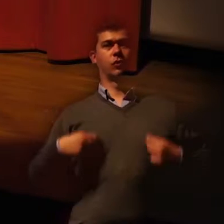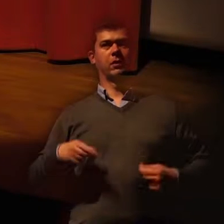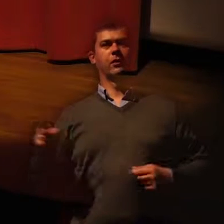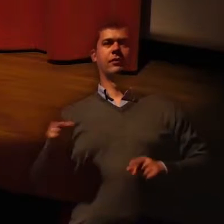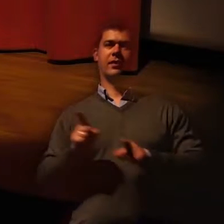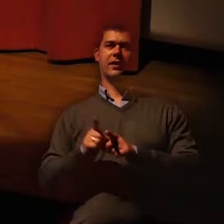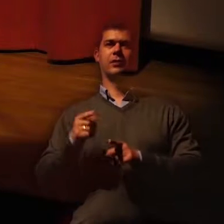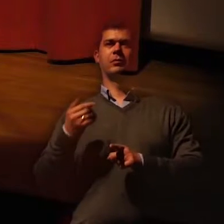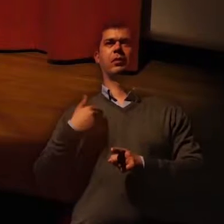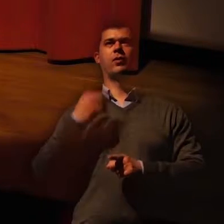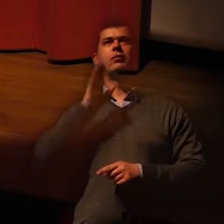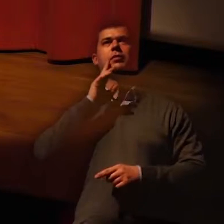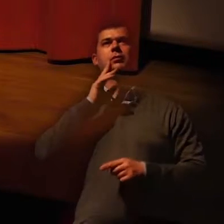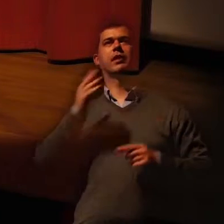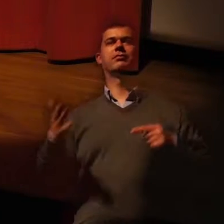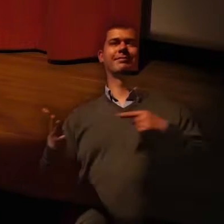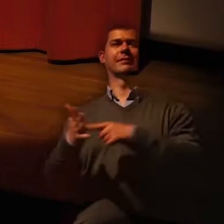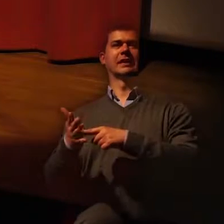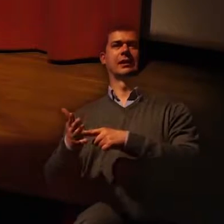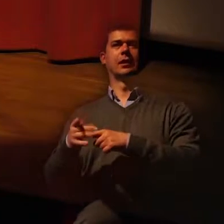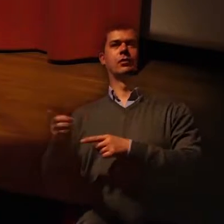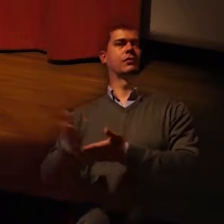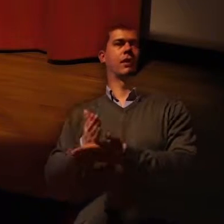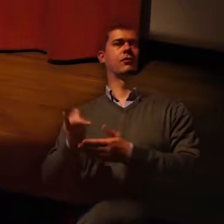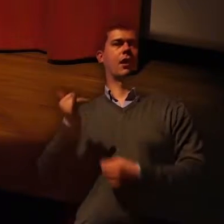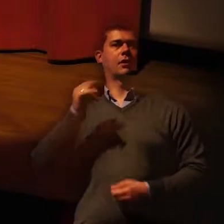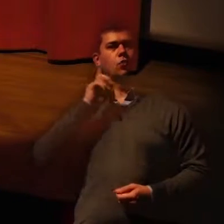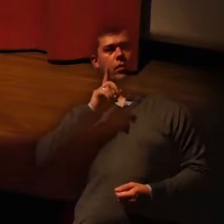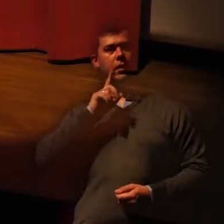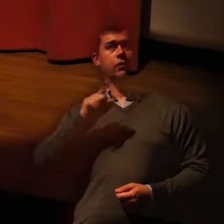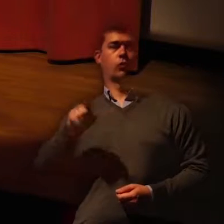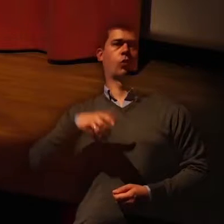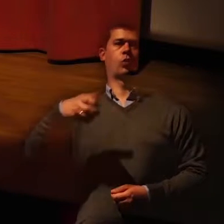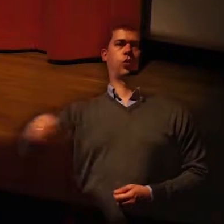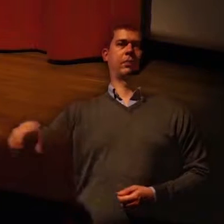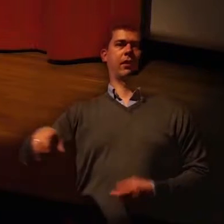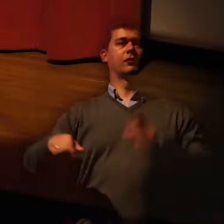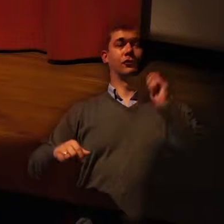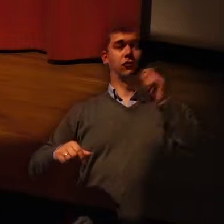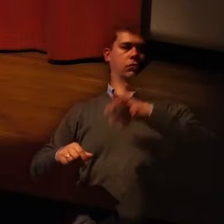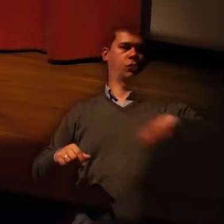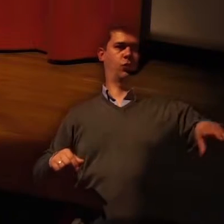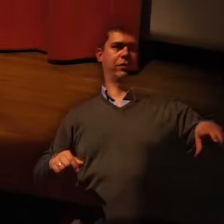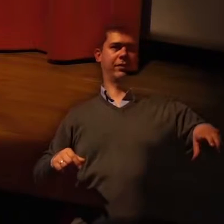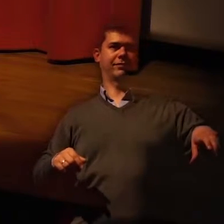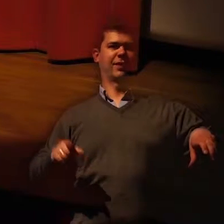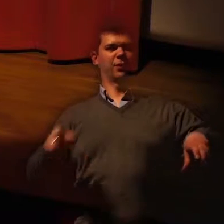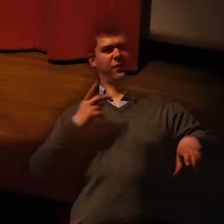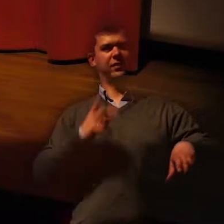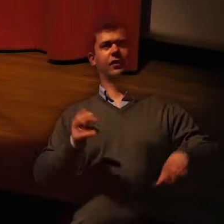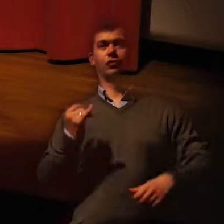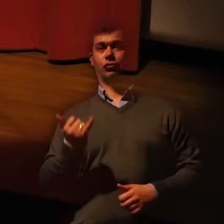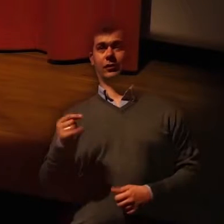klasyczne przypisywanie w zależności od płci osób do pewnych grup Co oczywiście dzieciom które się z tymi podręcznikami